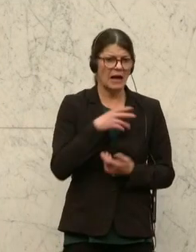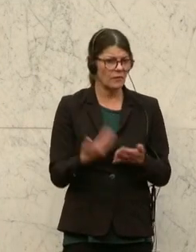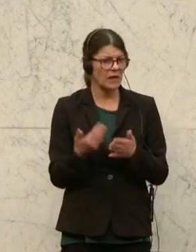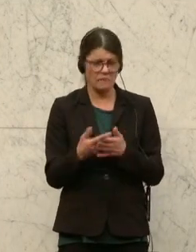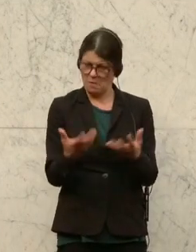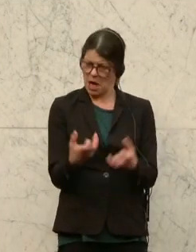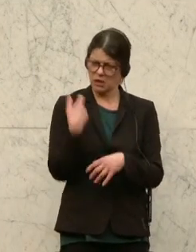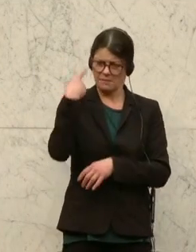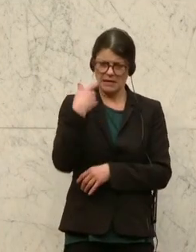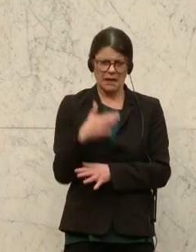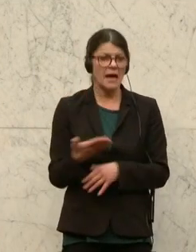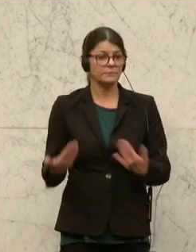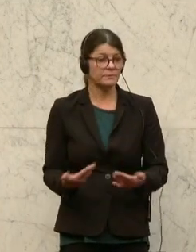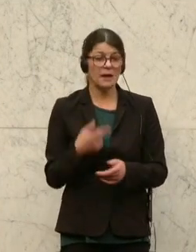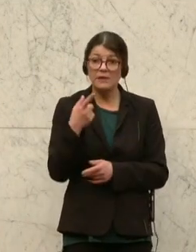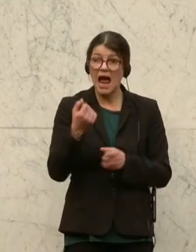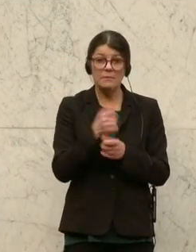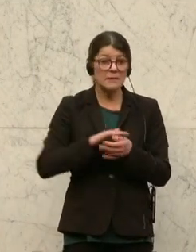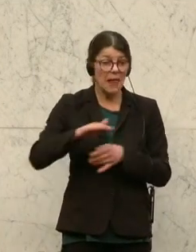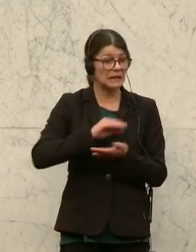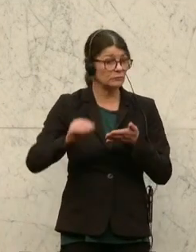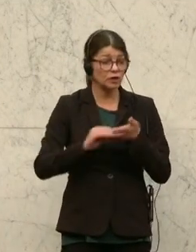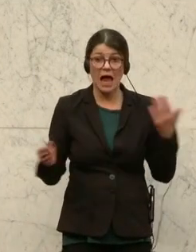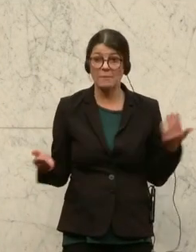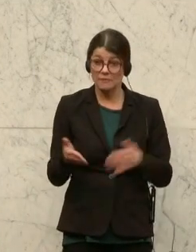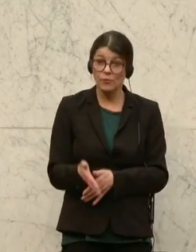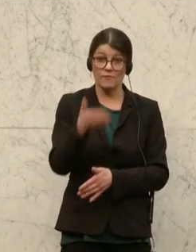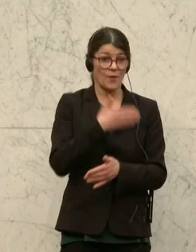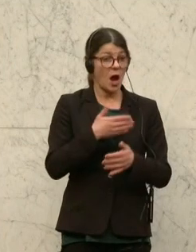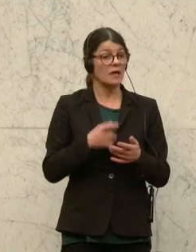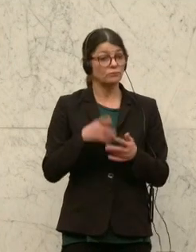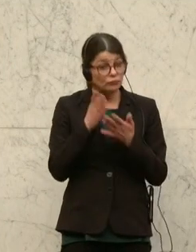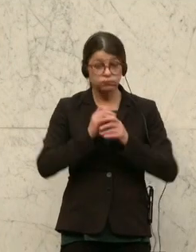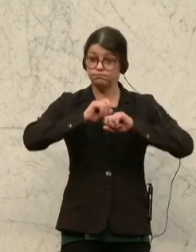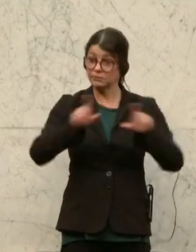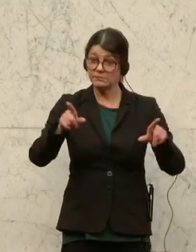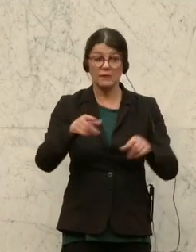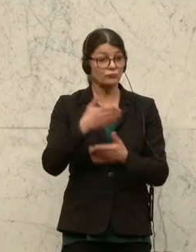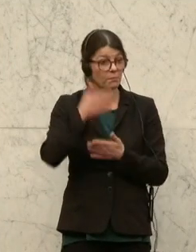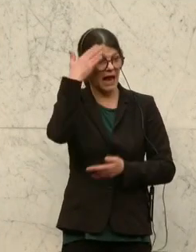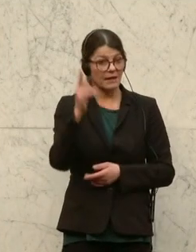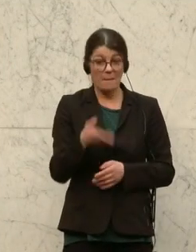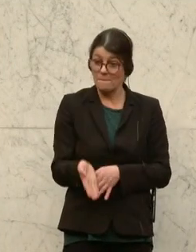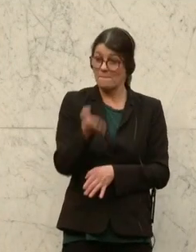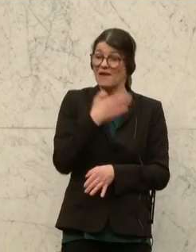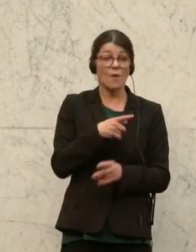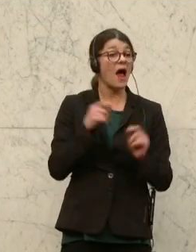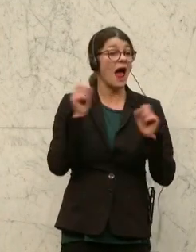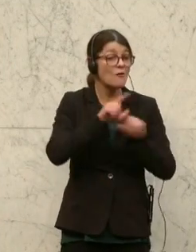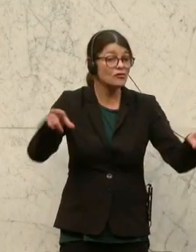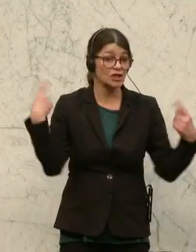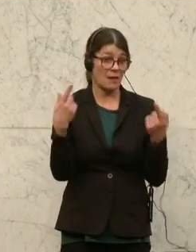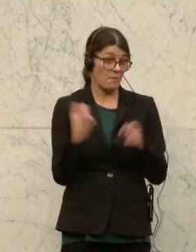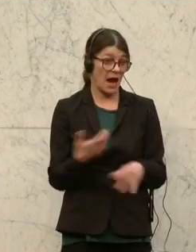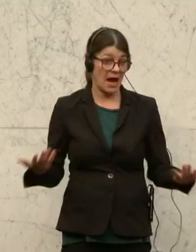dann in der Praxis auch mehr drüber, dass diese Arbeitsplatzbeschreibungen schon vorher verbindlich draußen sein müssen, bevor es zur Ausschreibung kommt. Und